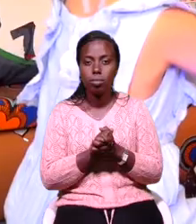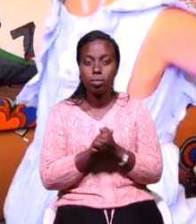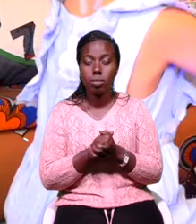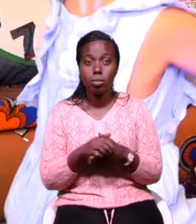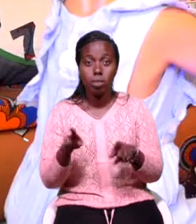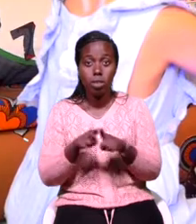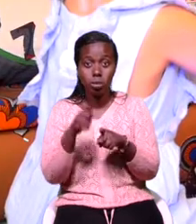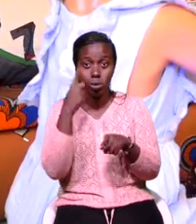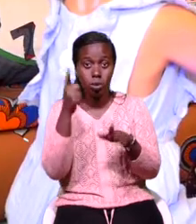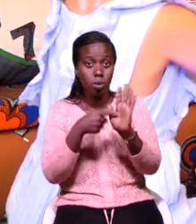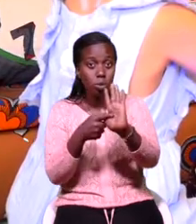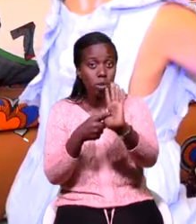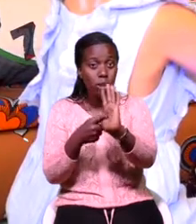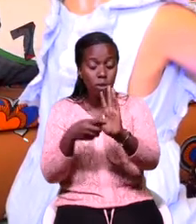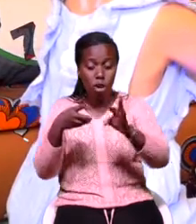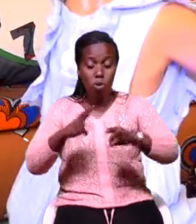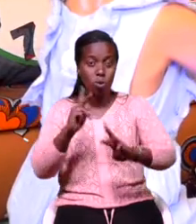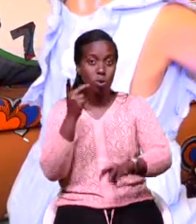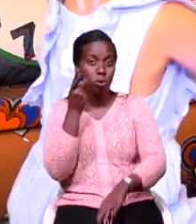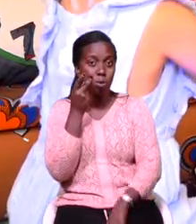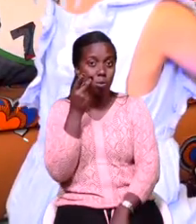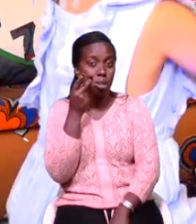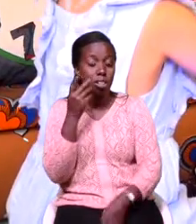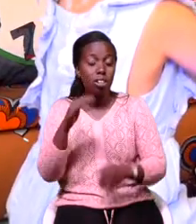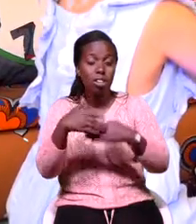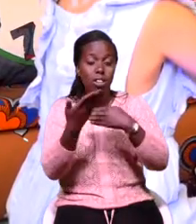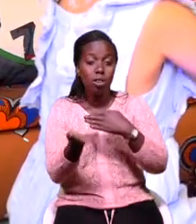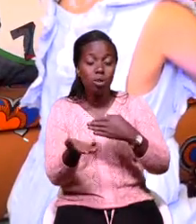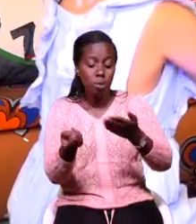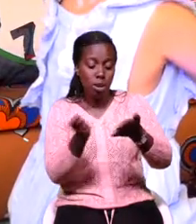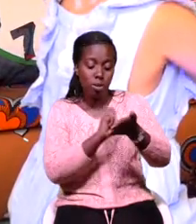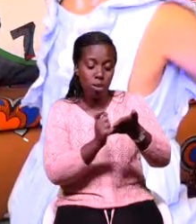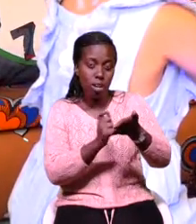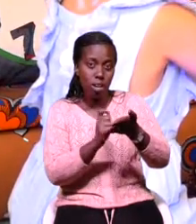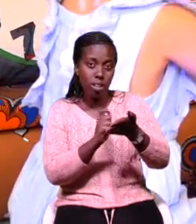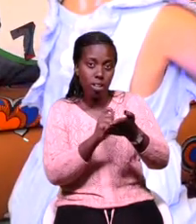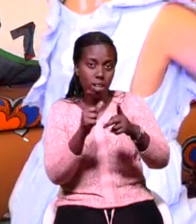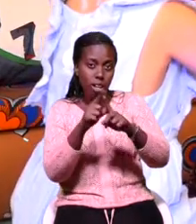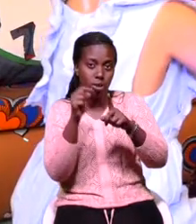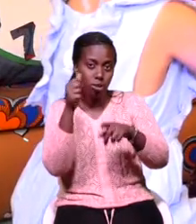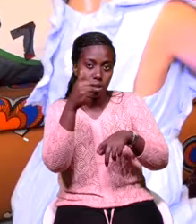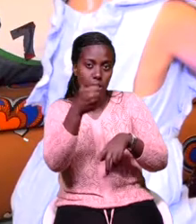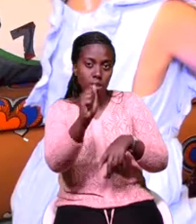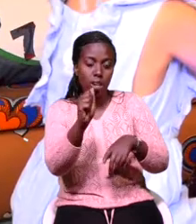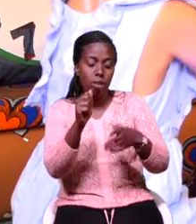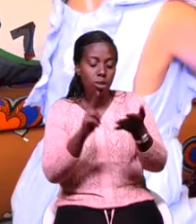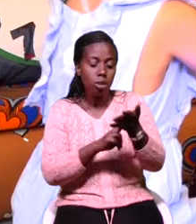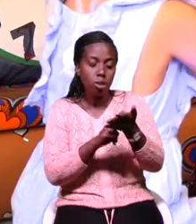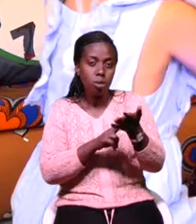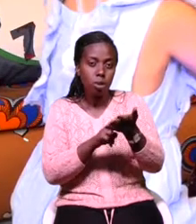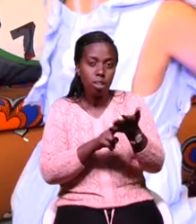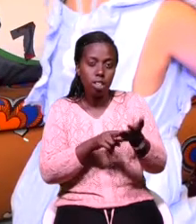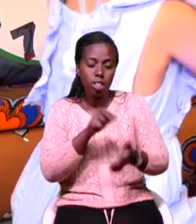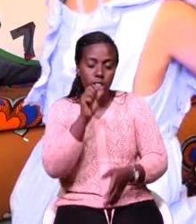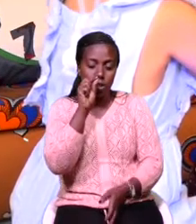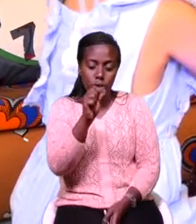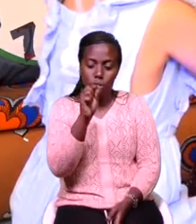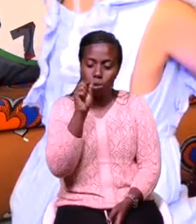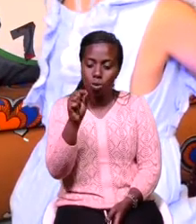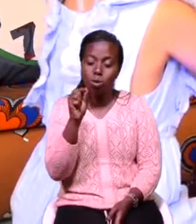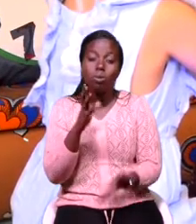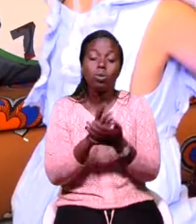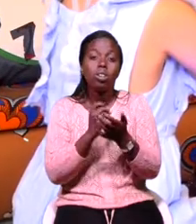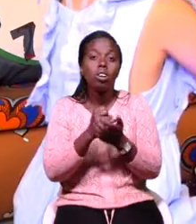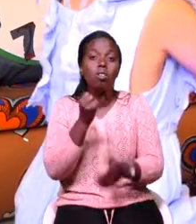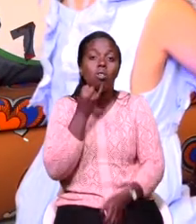Ngira ngo murabona ukuntu bimeze. Hanyuma ukandika ya nyuguti yawe uyandikishije utudomo kugira ngo umwana